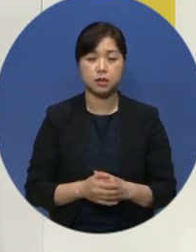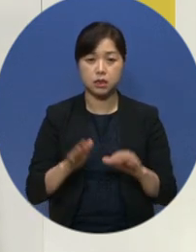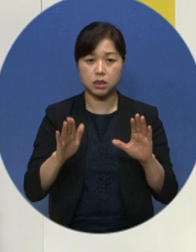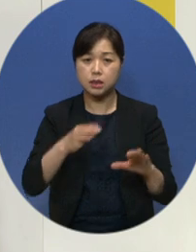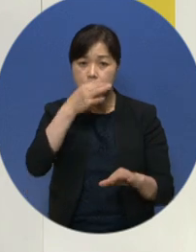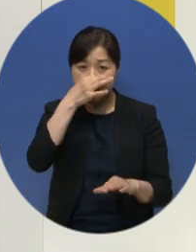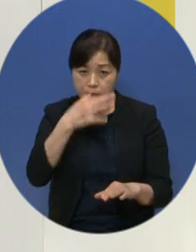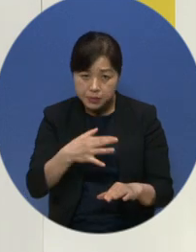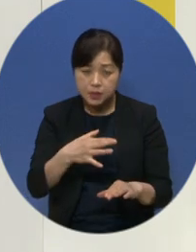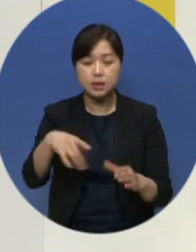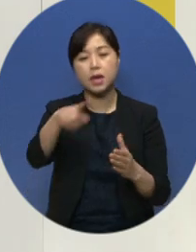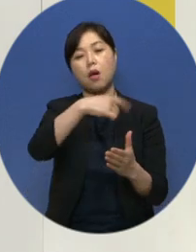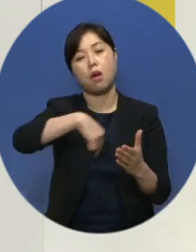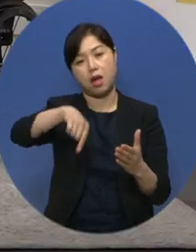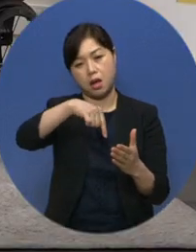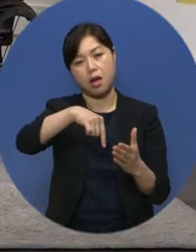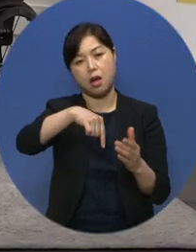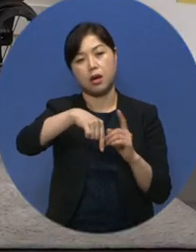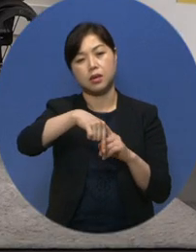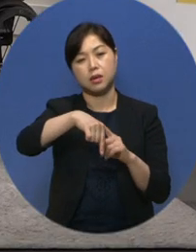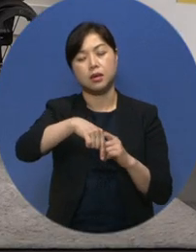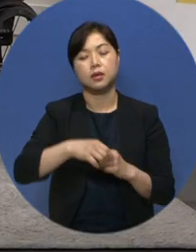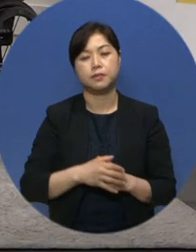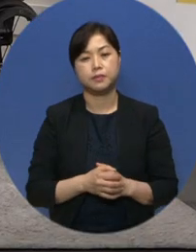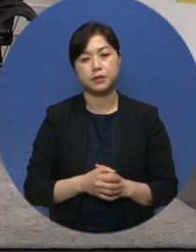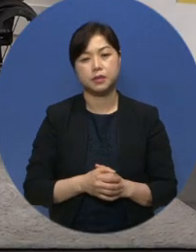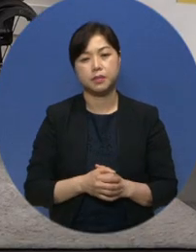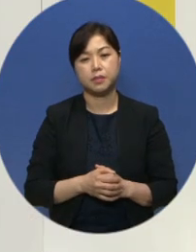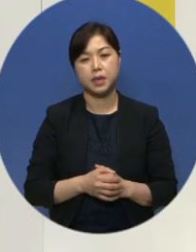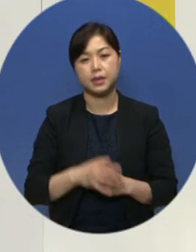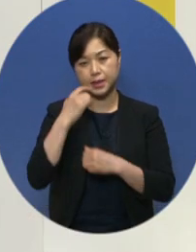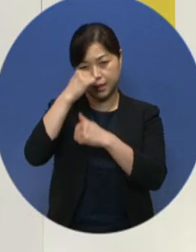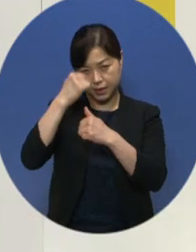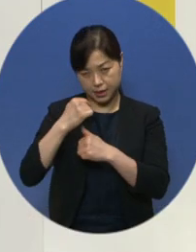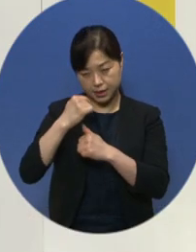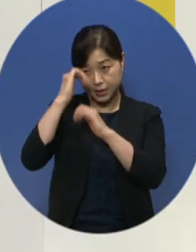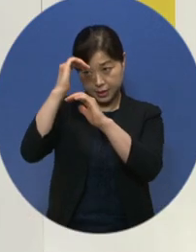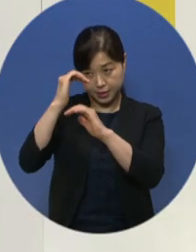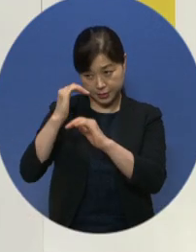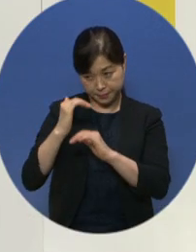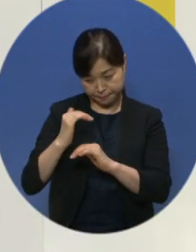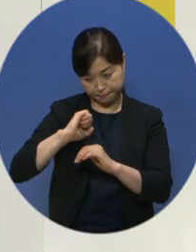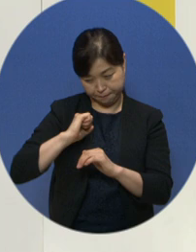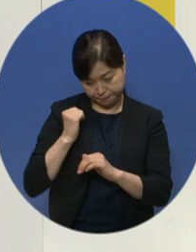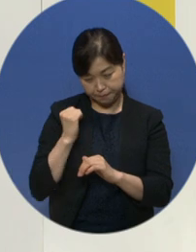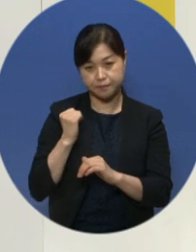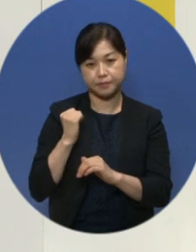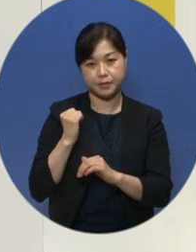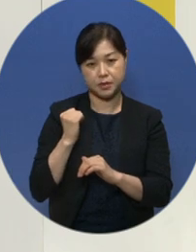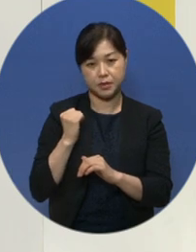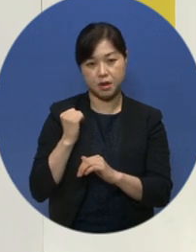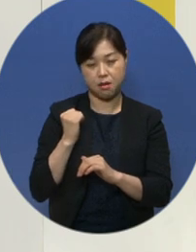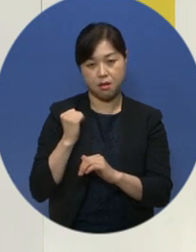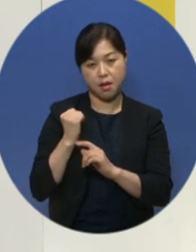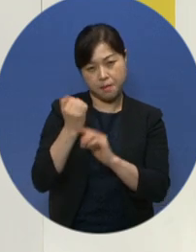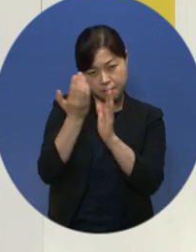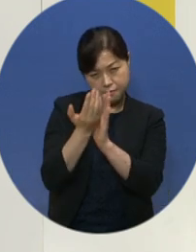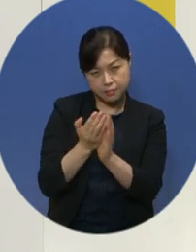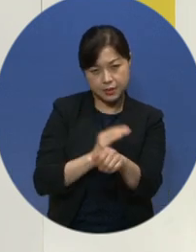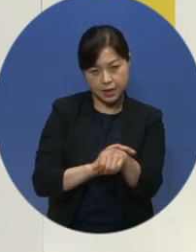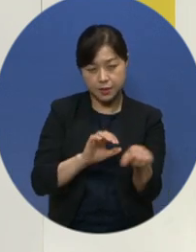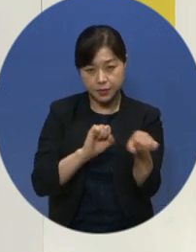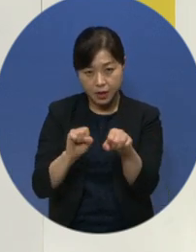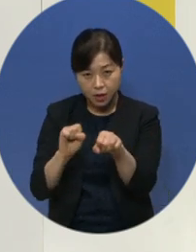가운데 있지만 어떤 그 매뉴얼에 따라서 철저하게 우리가 준비하고 또